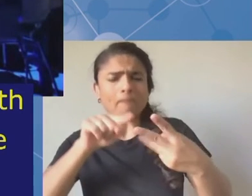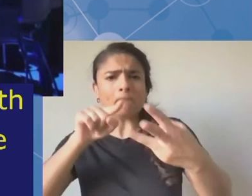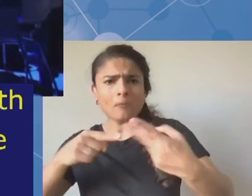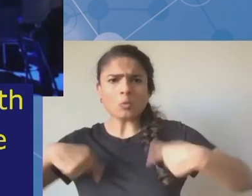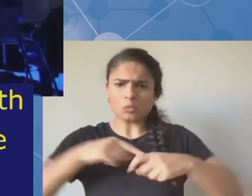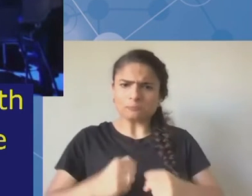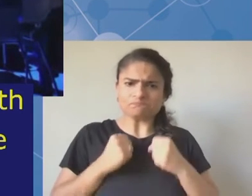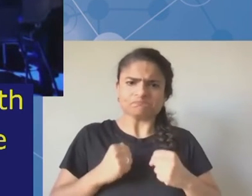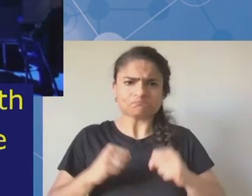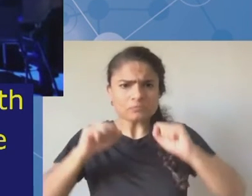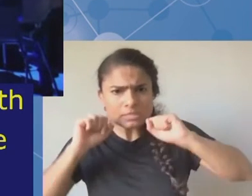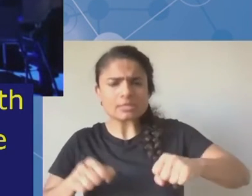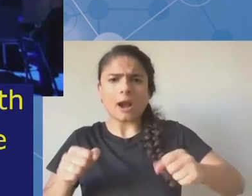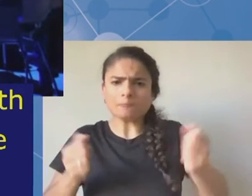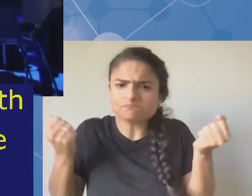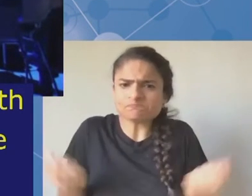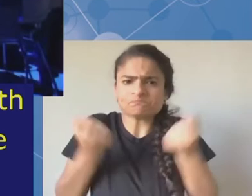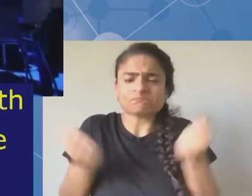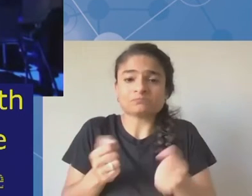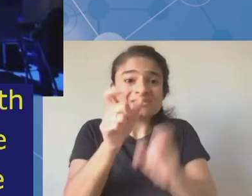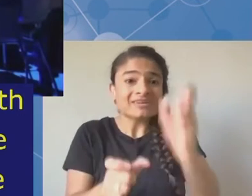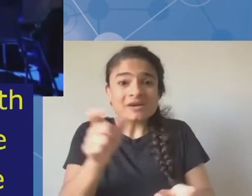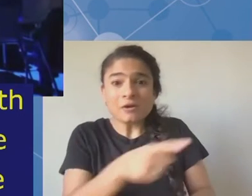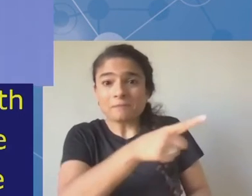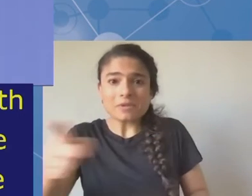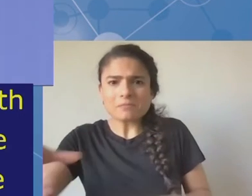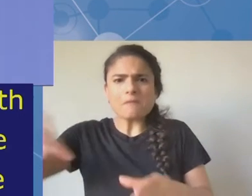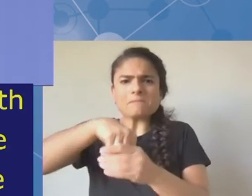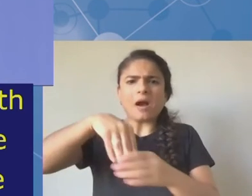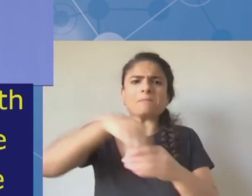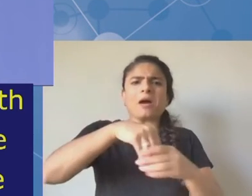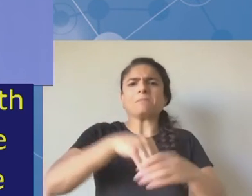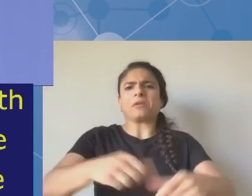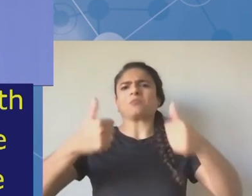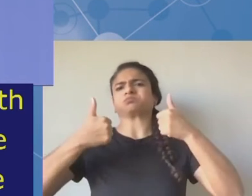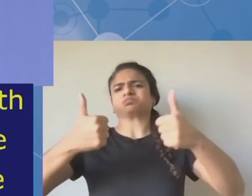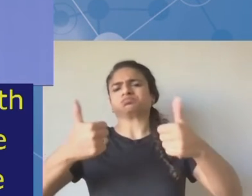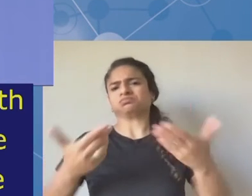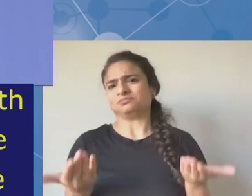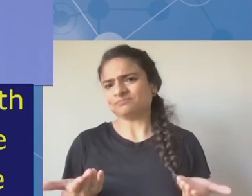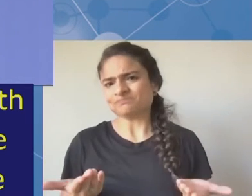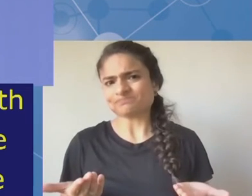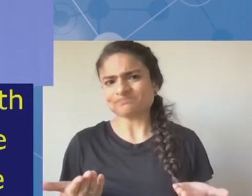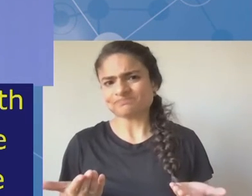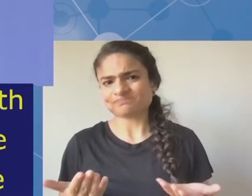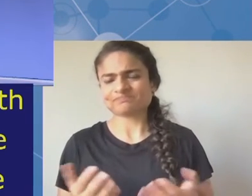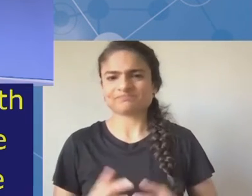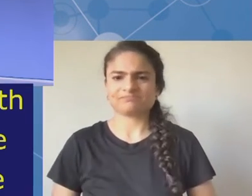полезно. Хорошо было бы, чтобы наш уровень участия был выше все-таки. Спасибо большое. Спасибо,